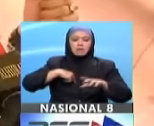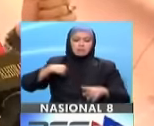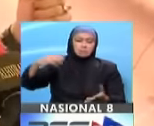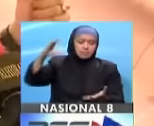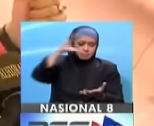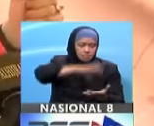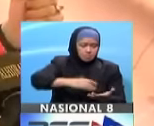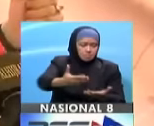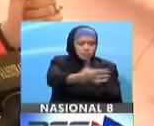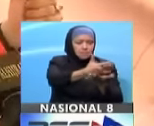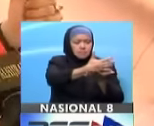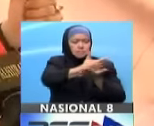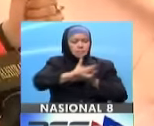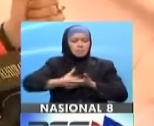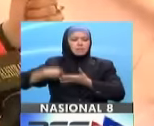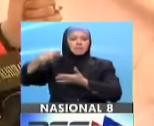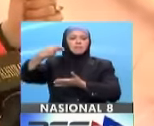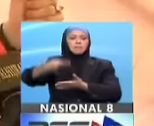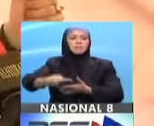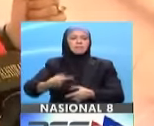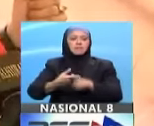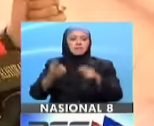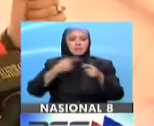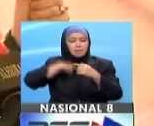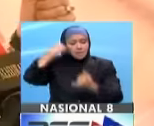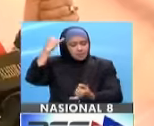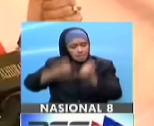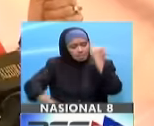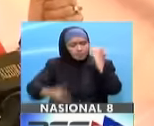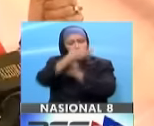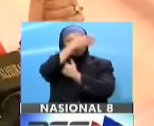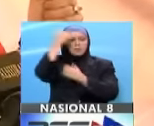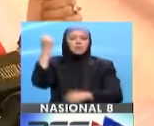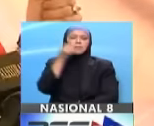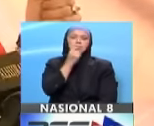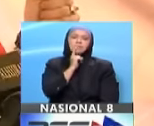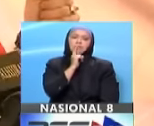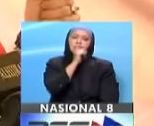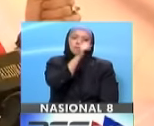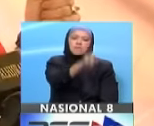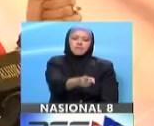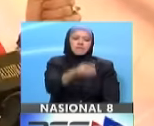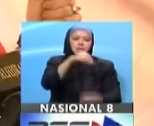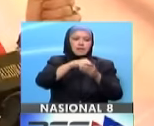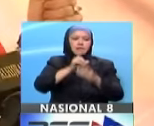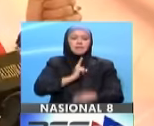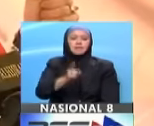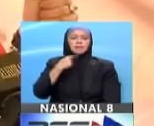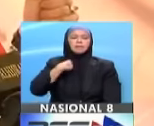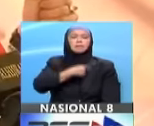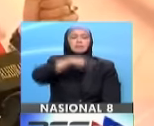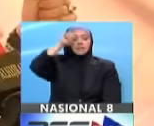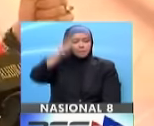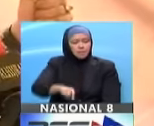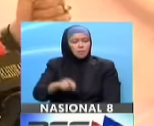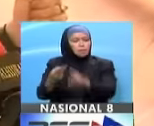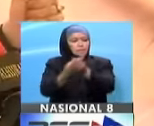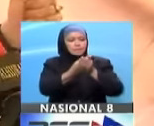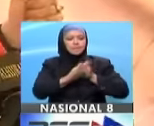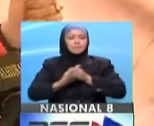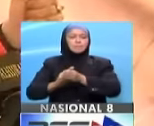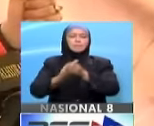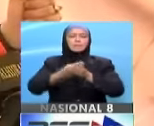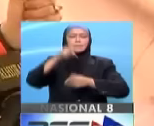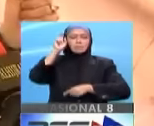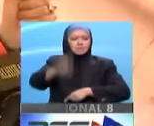lupa hakikat yang paling utama sekali di dalam Islam adalah untuk hakikatnya kita harus bersatu, menganggap bahawa